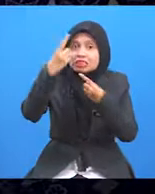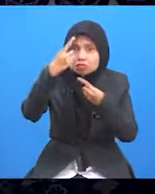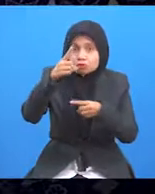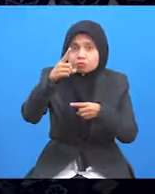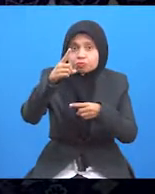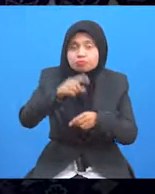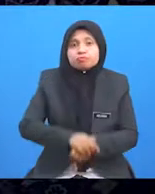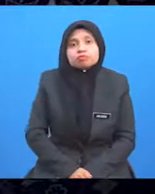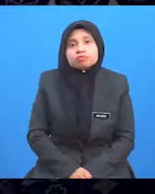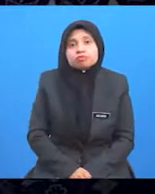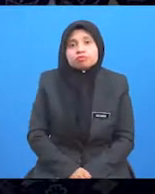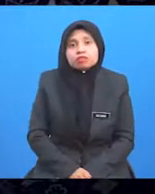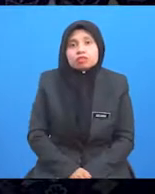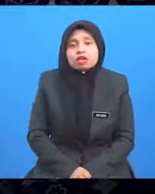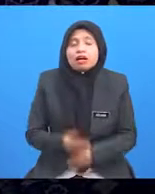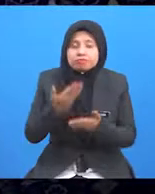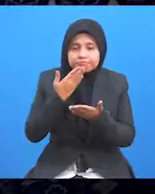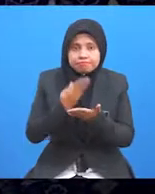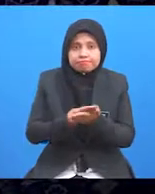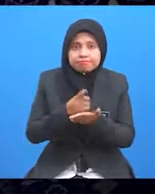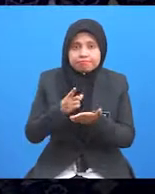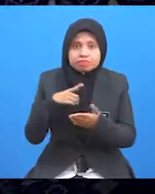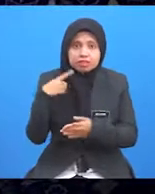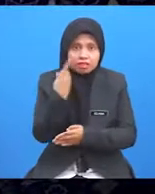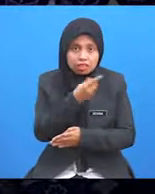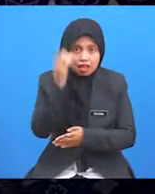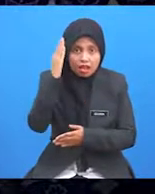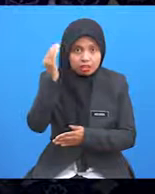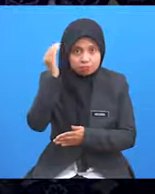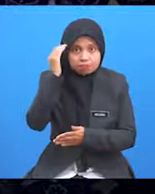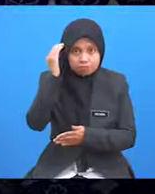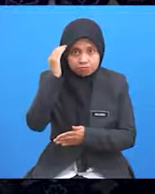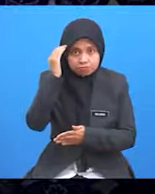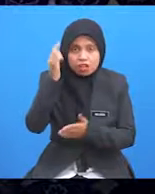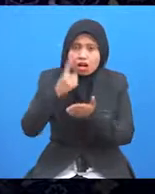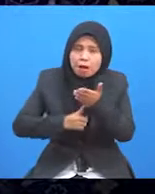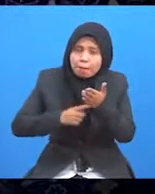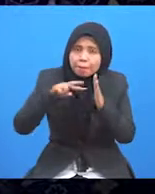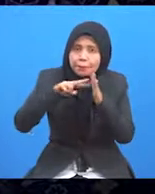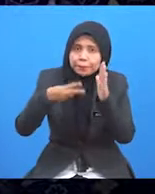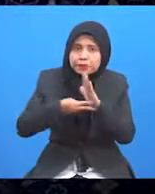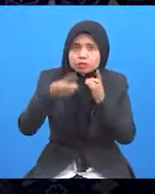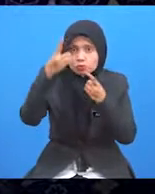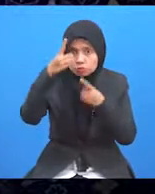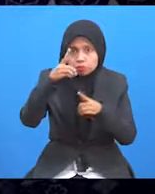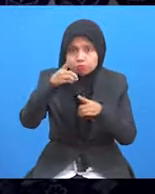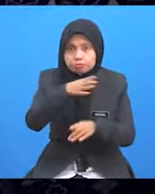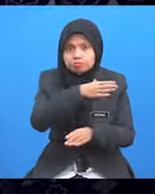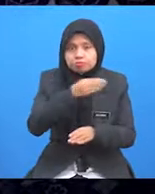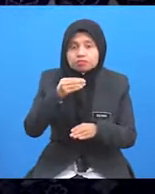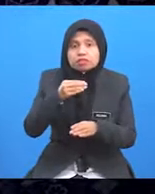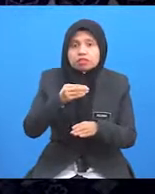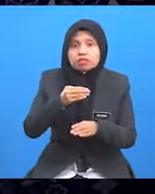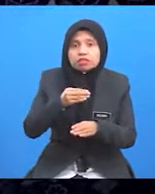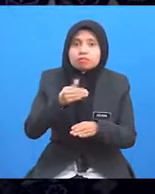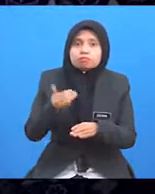dimaksudkan dengan dakwah? Baiklah, kita akan mengetahui apakah maksud dakwah dan perkara